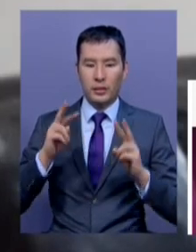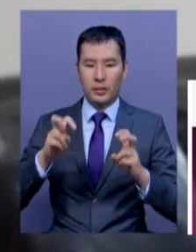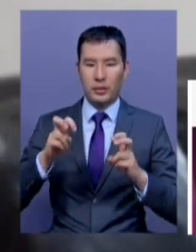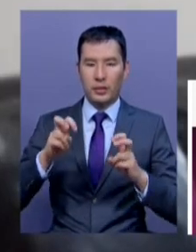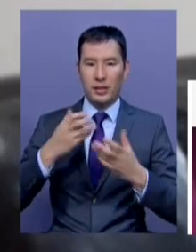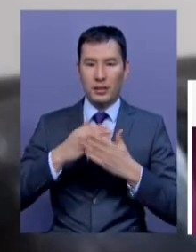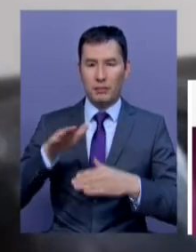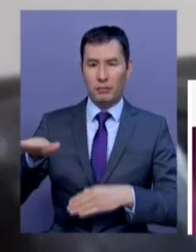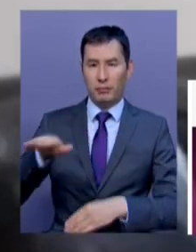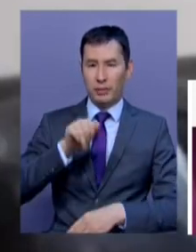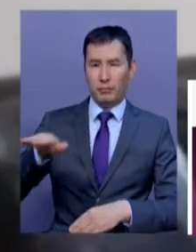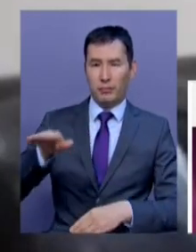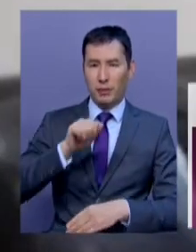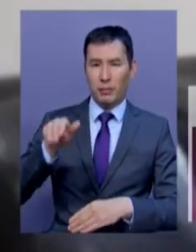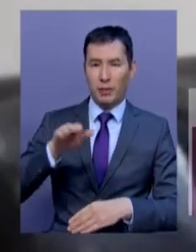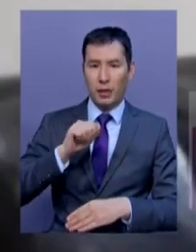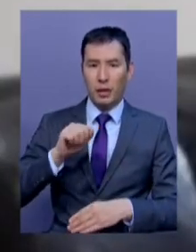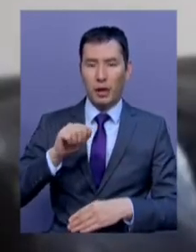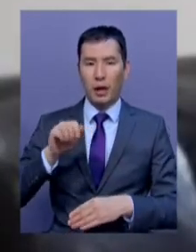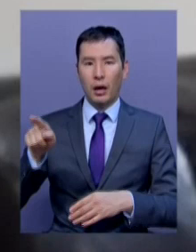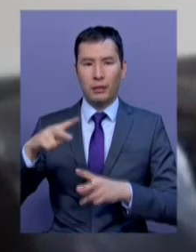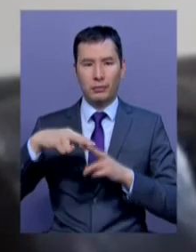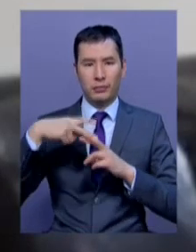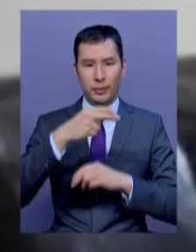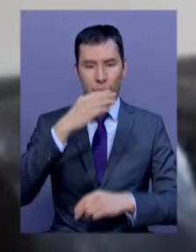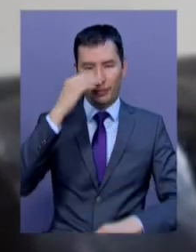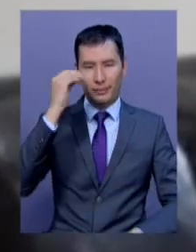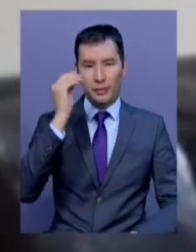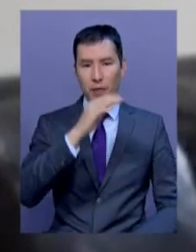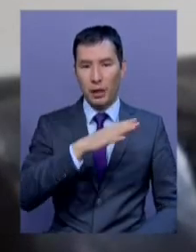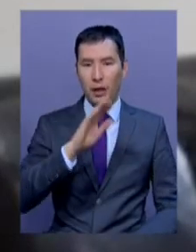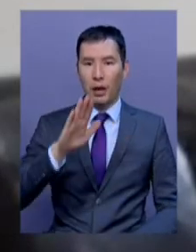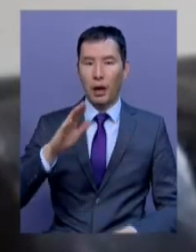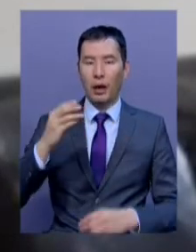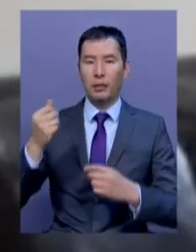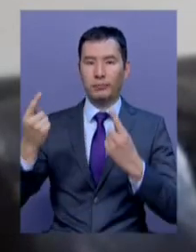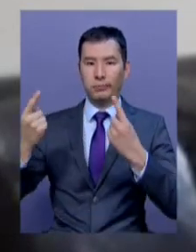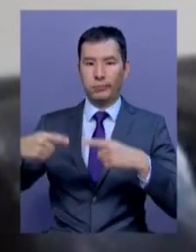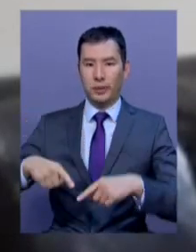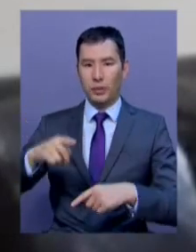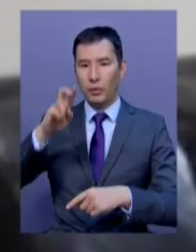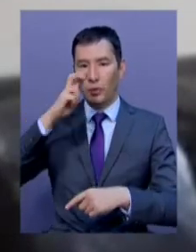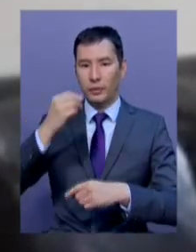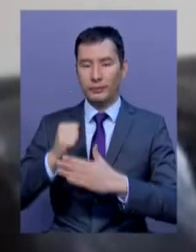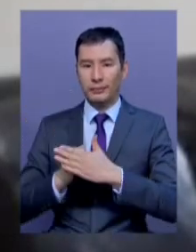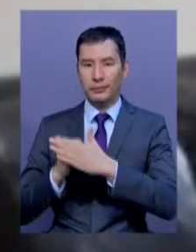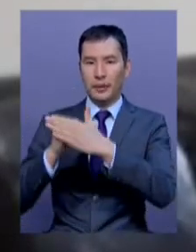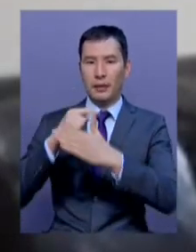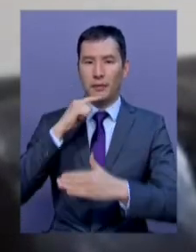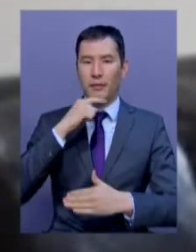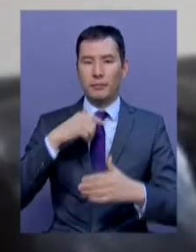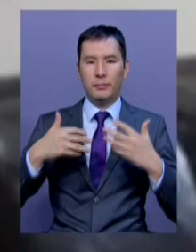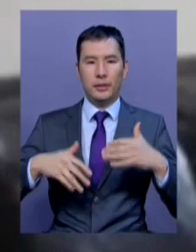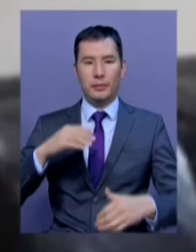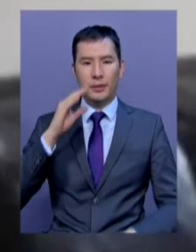дағдарысқа ұшырайды, банктердің бәрі банкротқа ұшырай бастайды. Онда қаржы секторда тұрақсыздық болса, онда ақша айналым процесінде толығымен